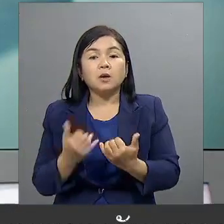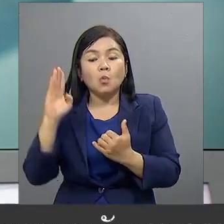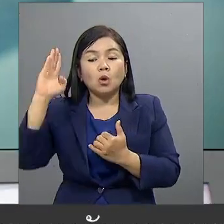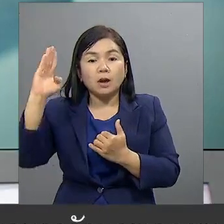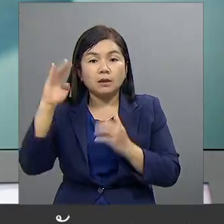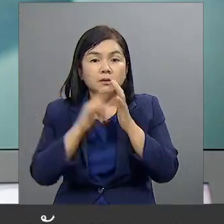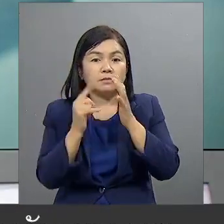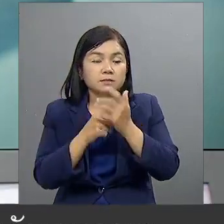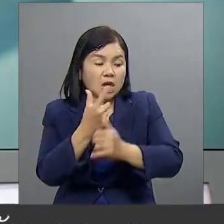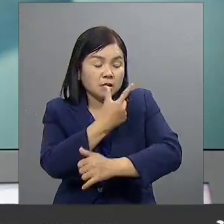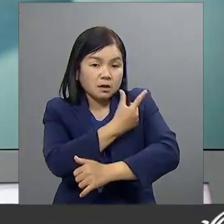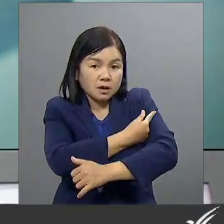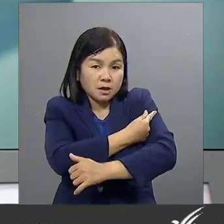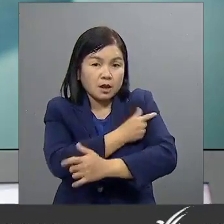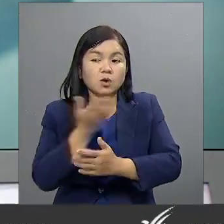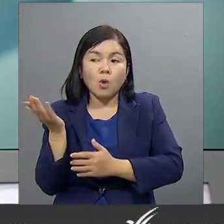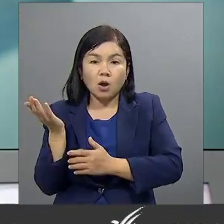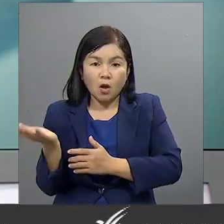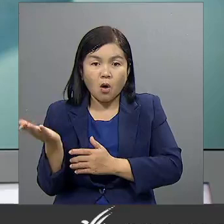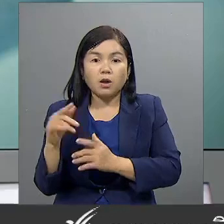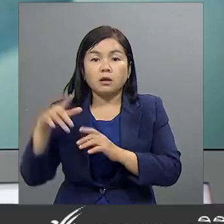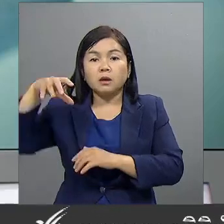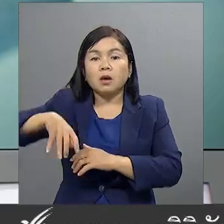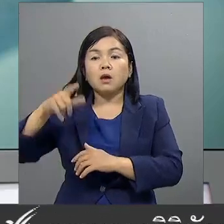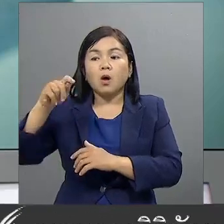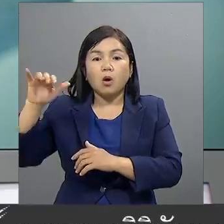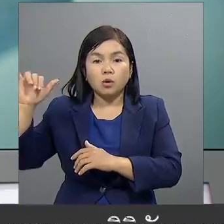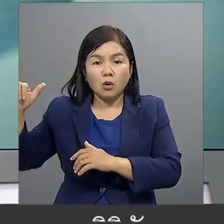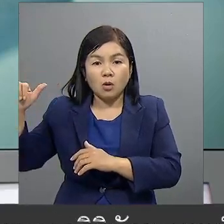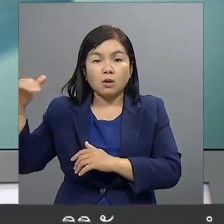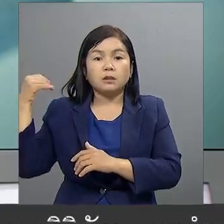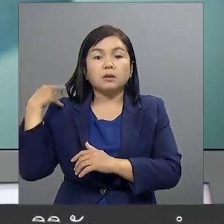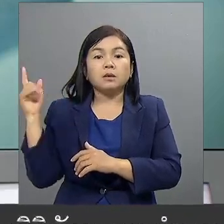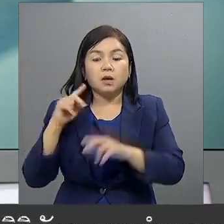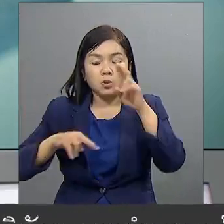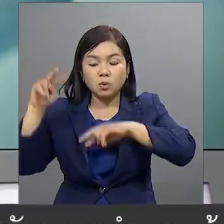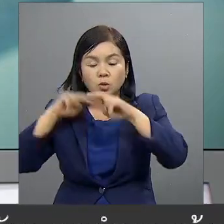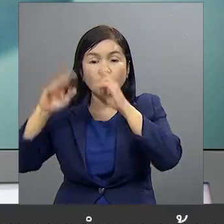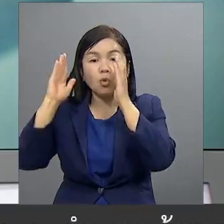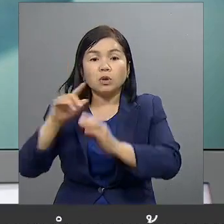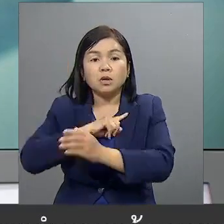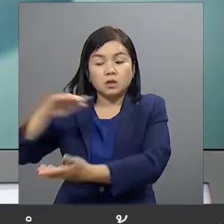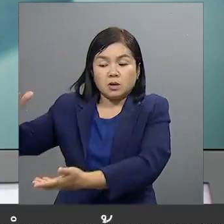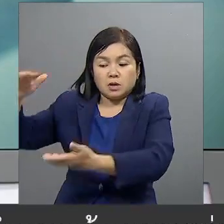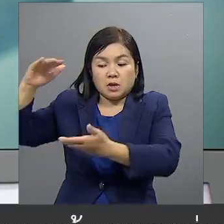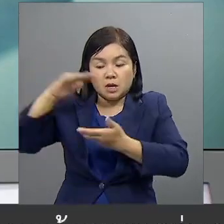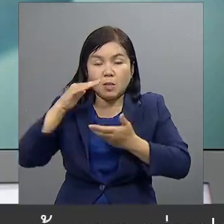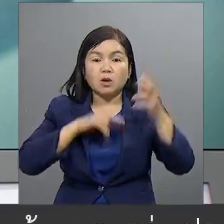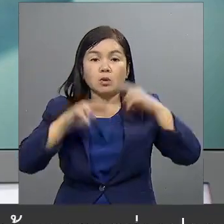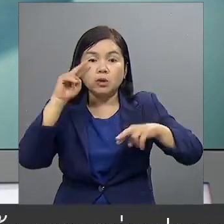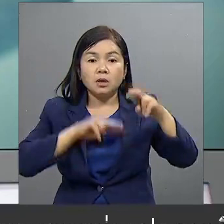ขออนุญาตนะคะอย.2ขั้นตอนขั้นตอนแรกก็คือตรวจสอบผู้นำเข้าอีกขั้นตอนหนึ่งคือการตรวจสอบคุณสมบัติของวั